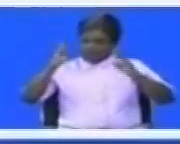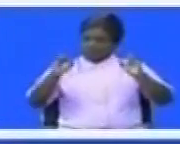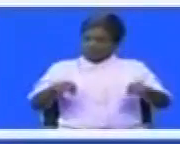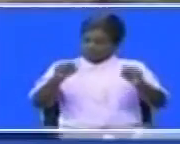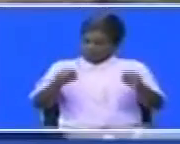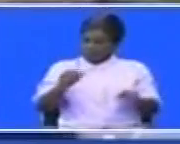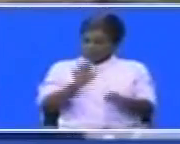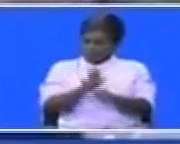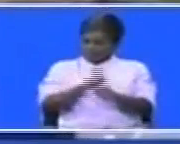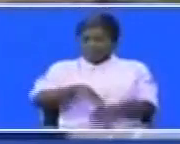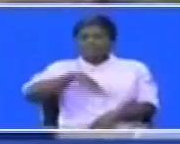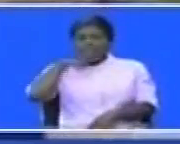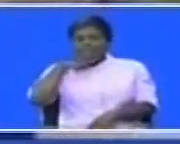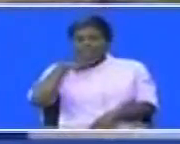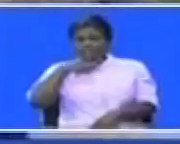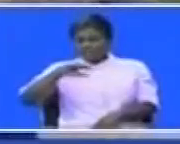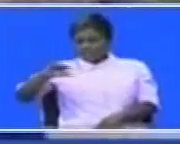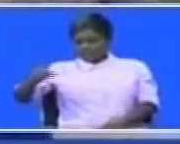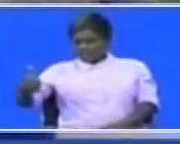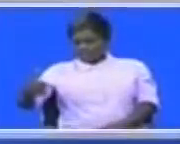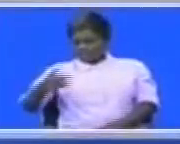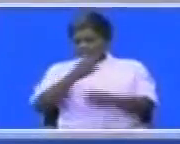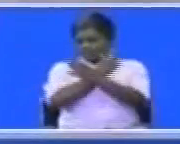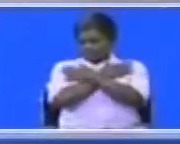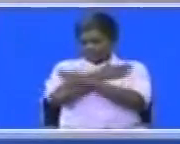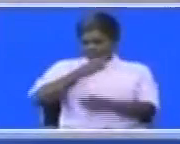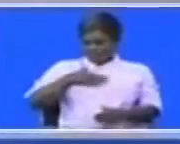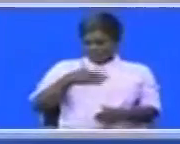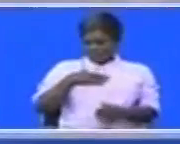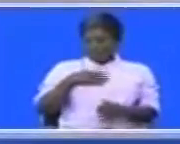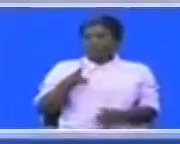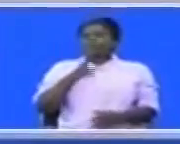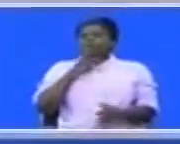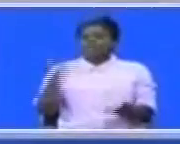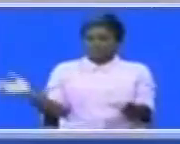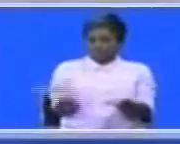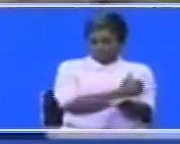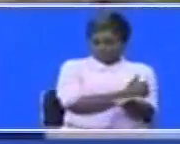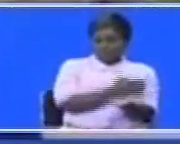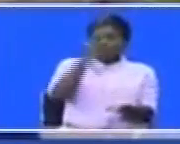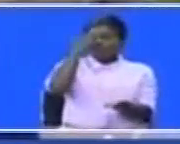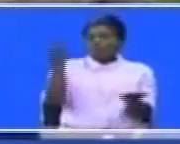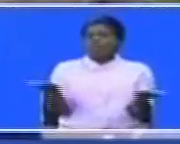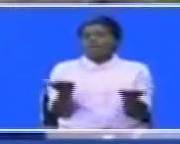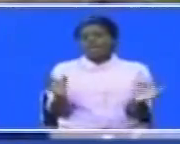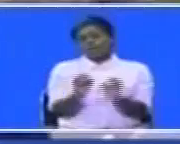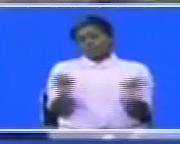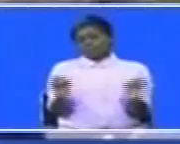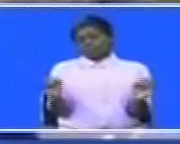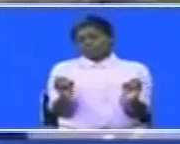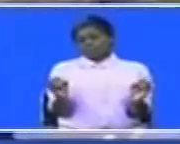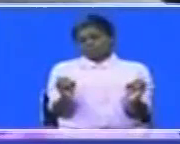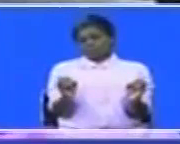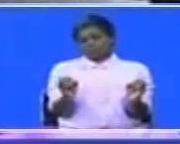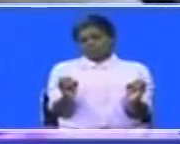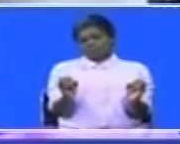zaidi iwapo itaendelea. Na mwenzangu mwingine mwenye tulikuwa tumeshikana naye mkono alipelekwa na maji. Hadi saa hii hatujui mali yako ama amepelekwa hadi